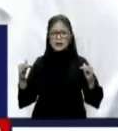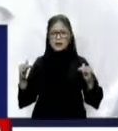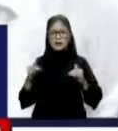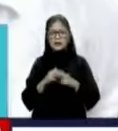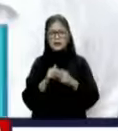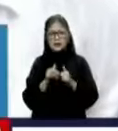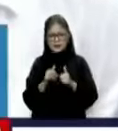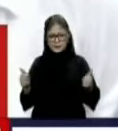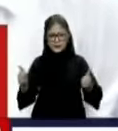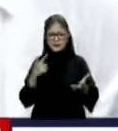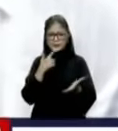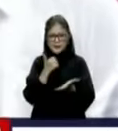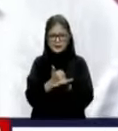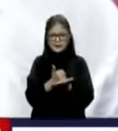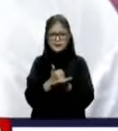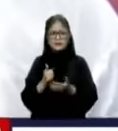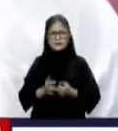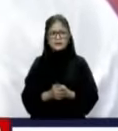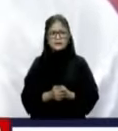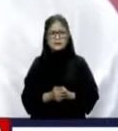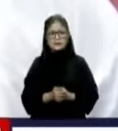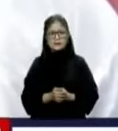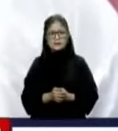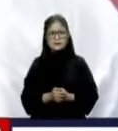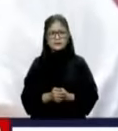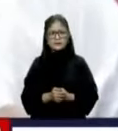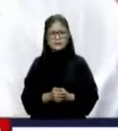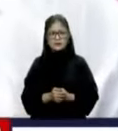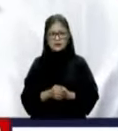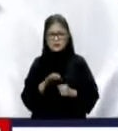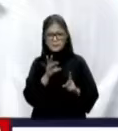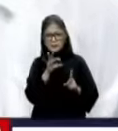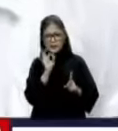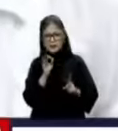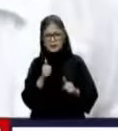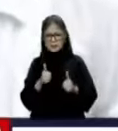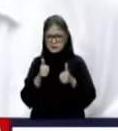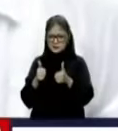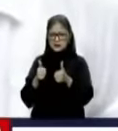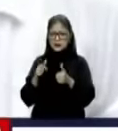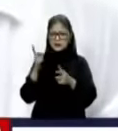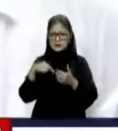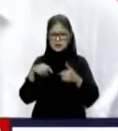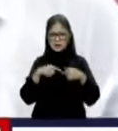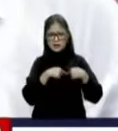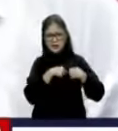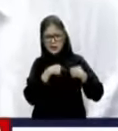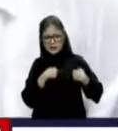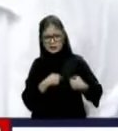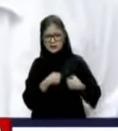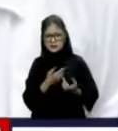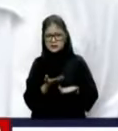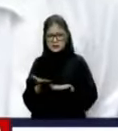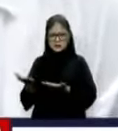yang paling penting itu ya. Dan pilihlah yang terbaik sesuai dengan hati nurani kita,